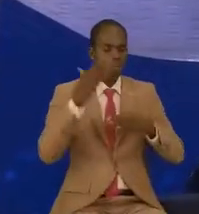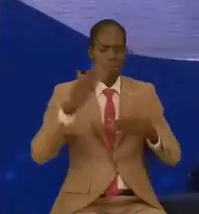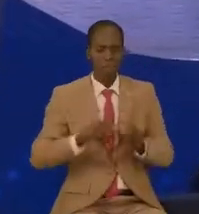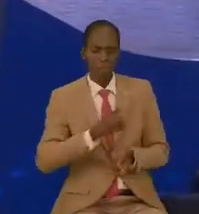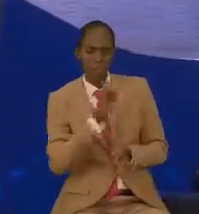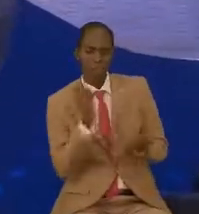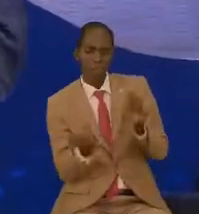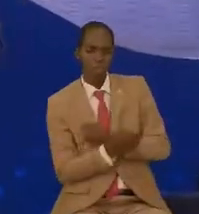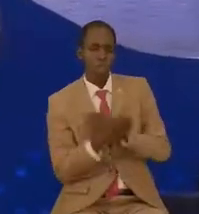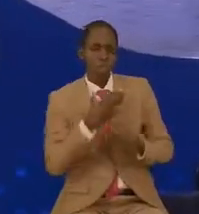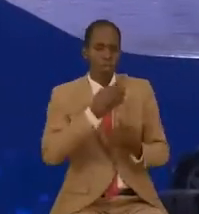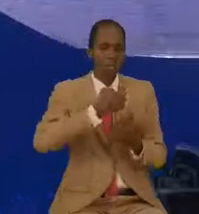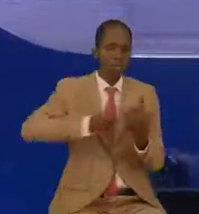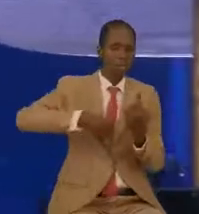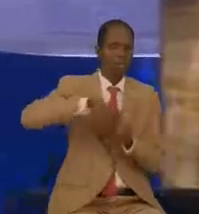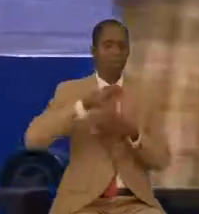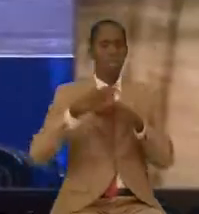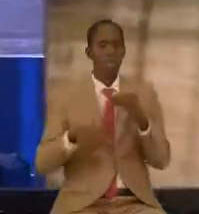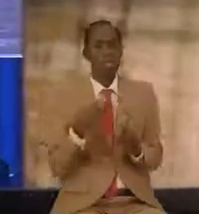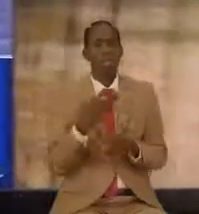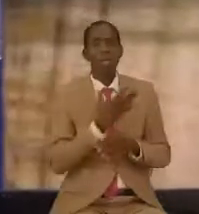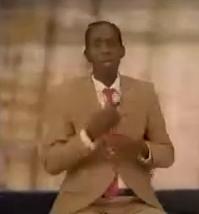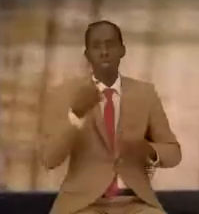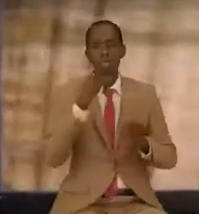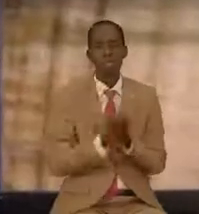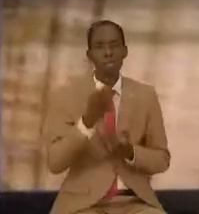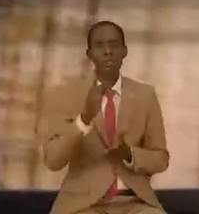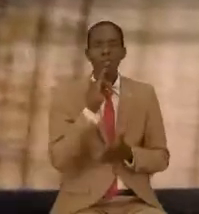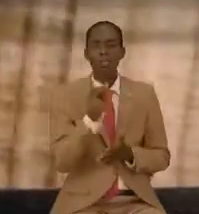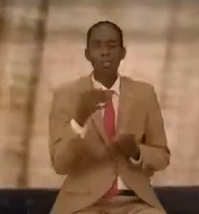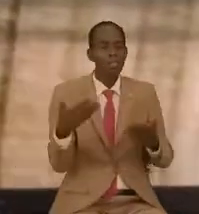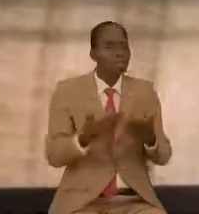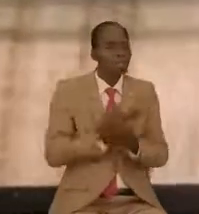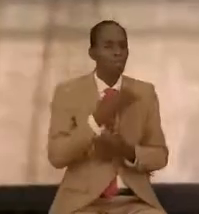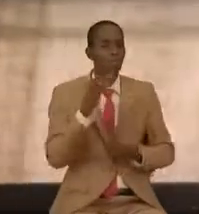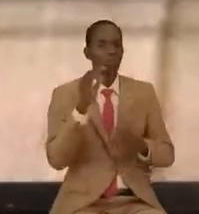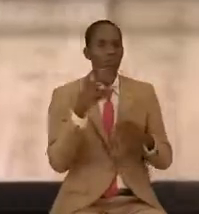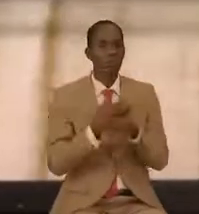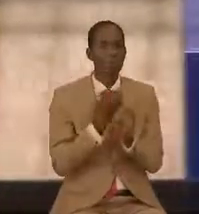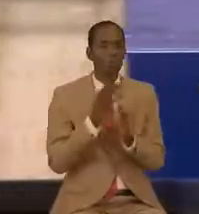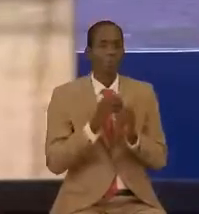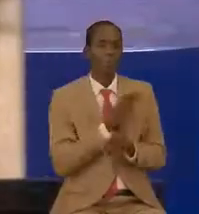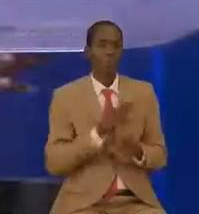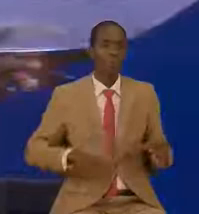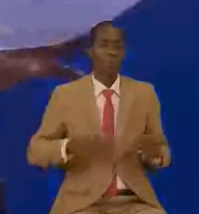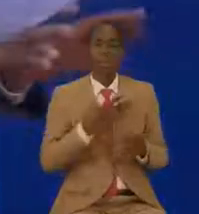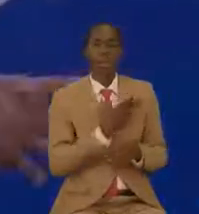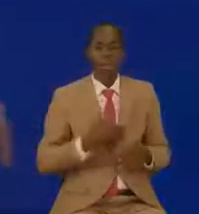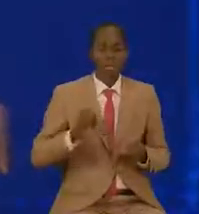est complètement transformée. On peut dire qu'il est une nouvelle créature en Christ. Et la